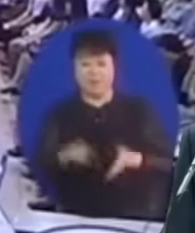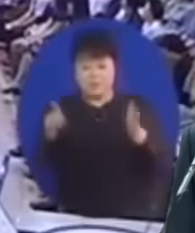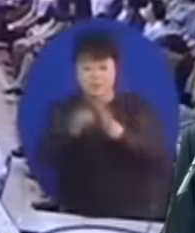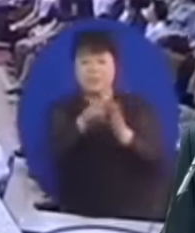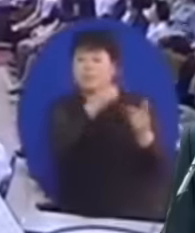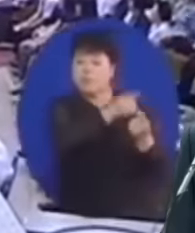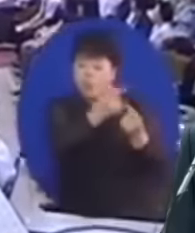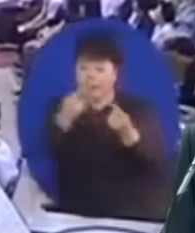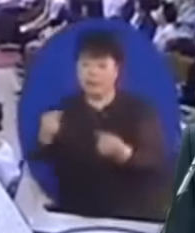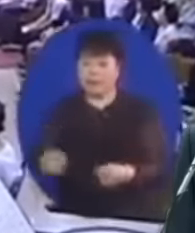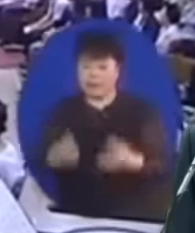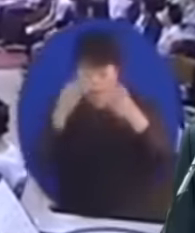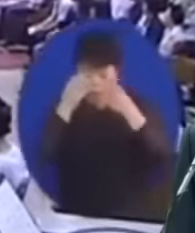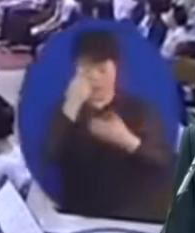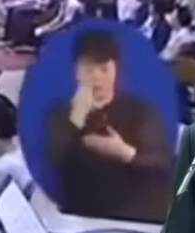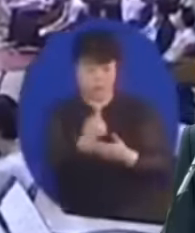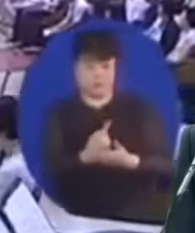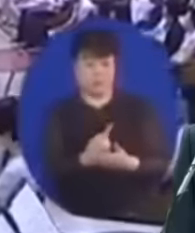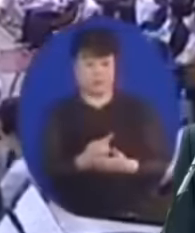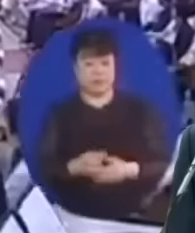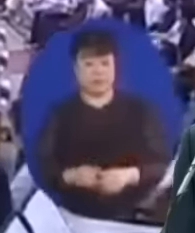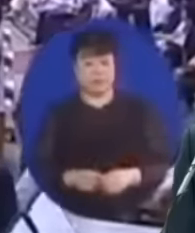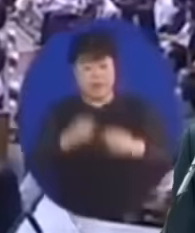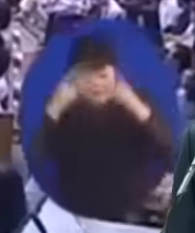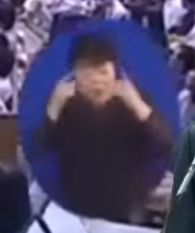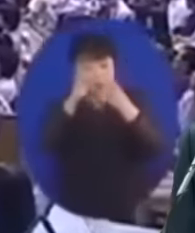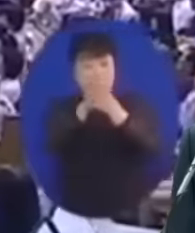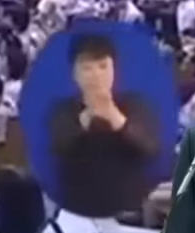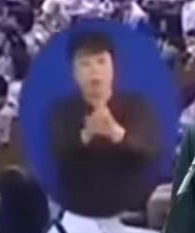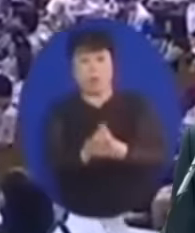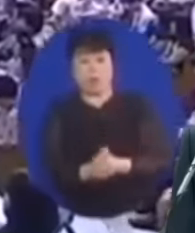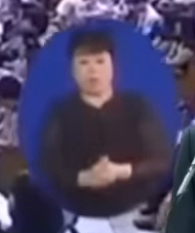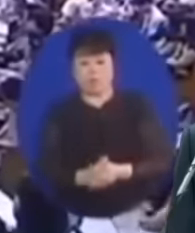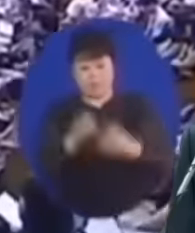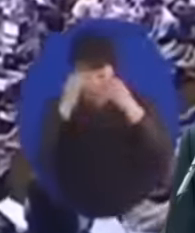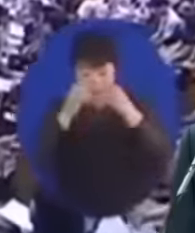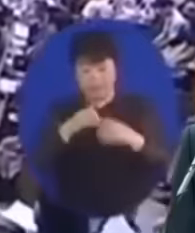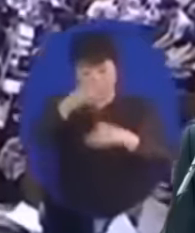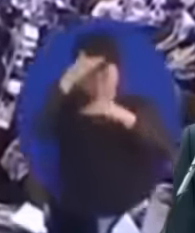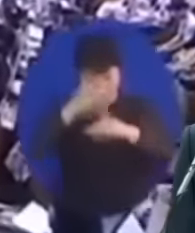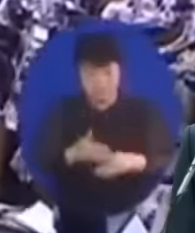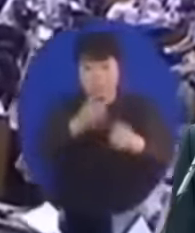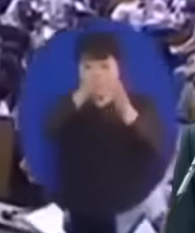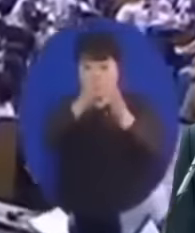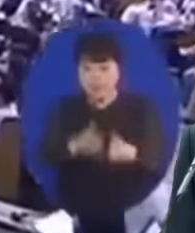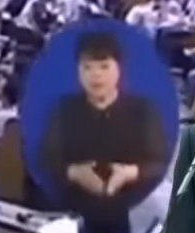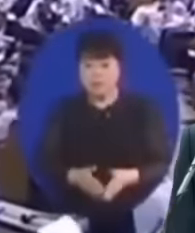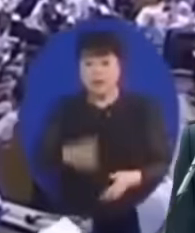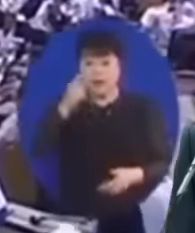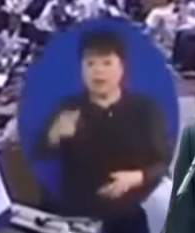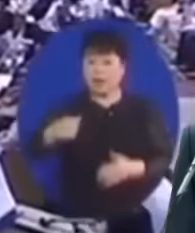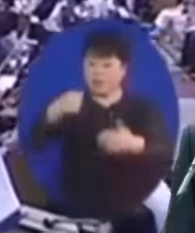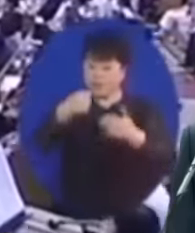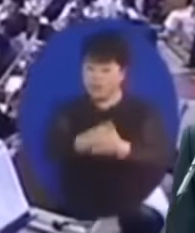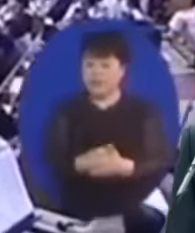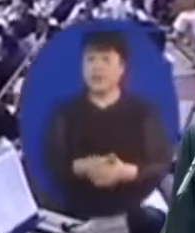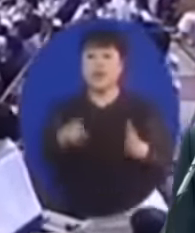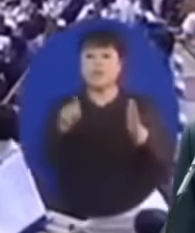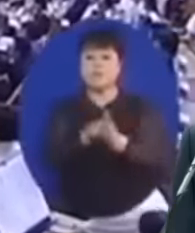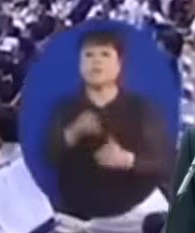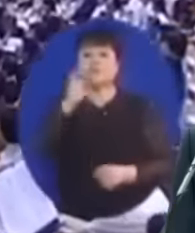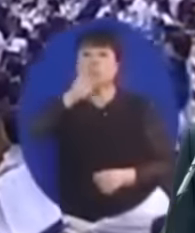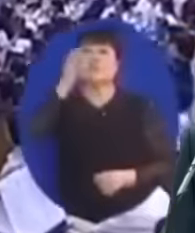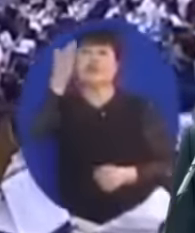신앙도 마찬가지입니다. 고난이 다가와서 깨어서 기도하게 되고 그런 고난의 과정을 통하여 우리는 강하고 담대한 신앙인이